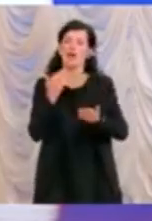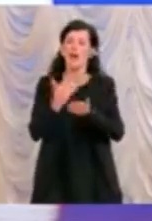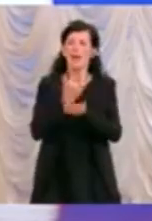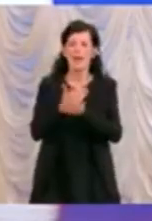assembramento